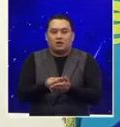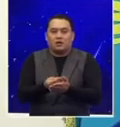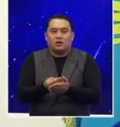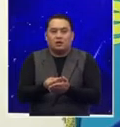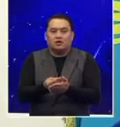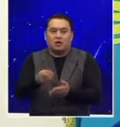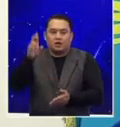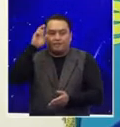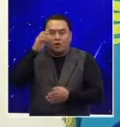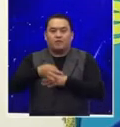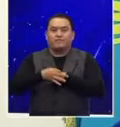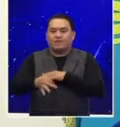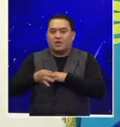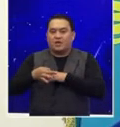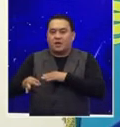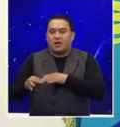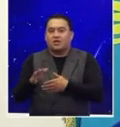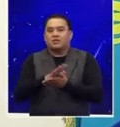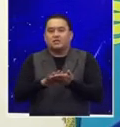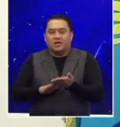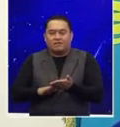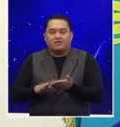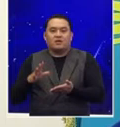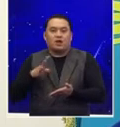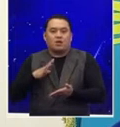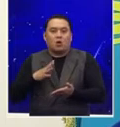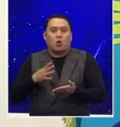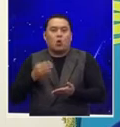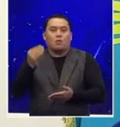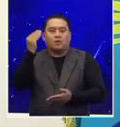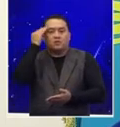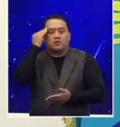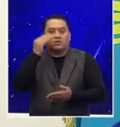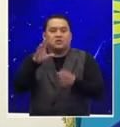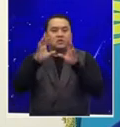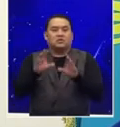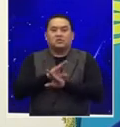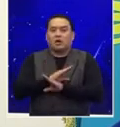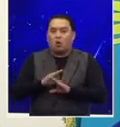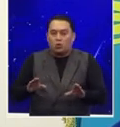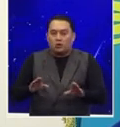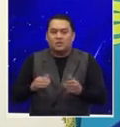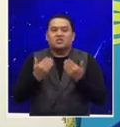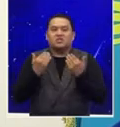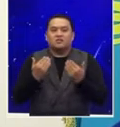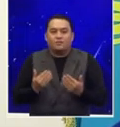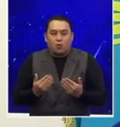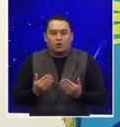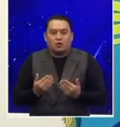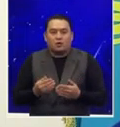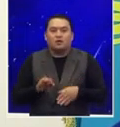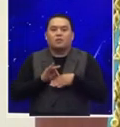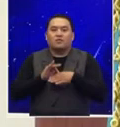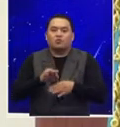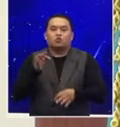Однако со стороны филиала подано исковое заявление о признании незаконным данного предписания. На сегодняшний день идут